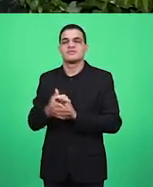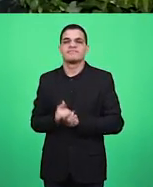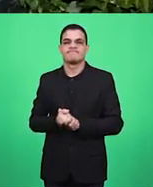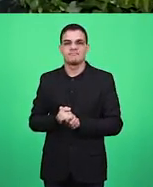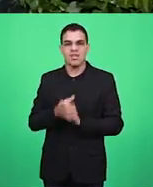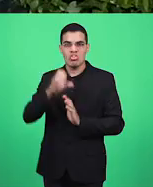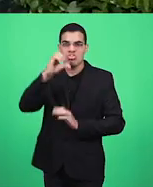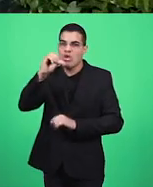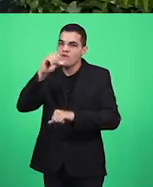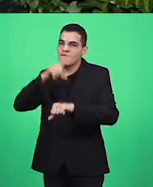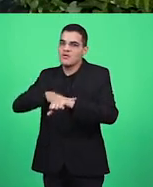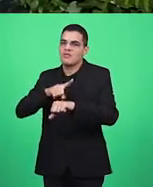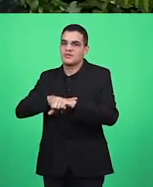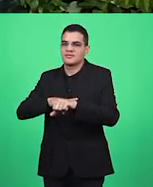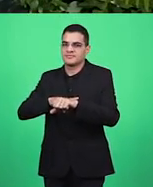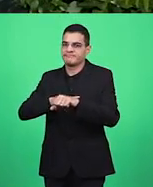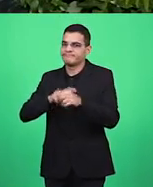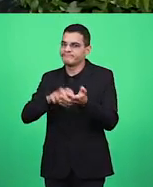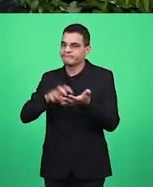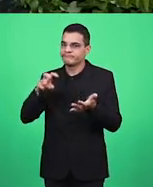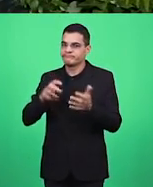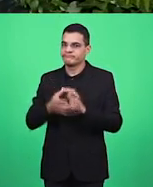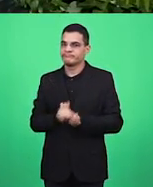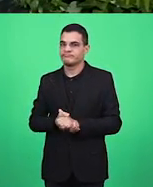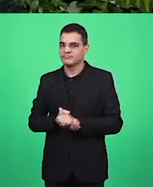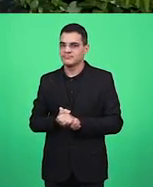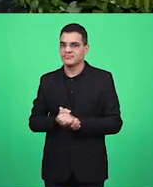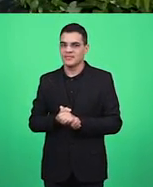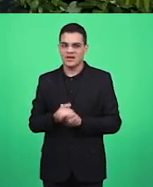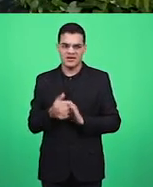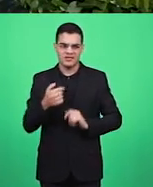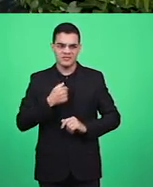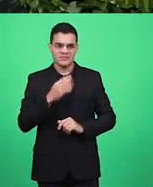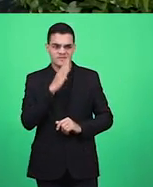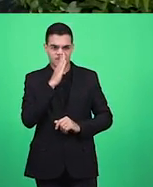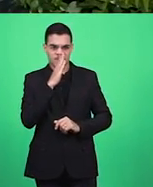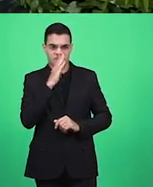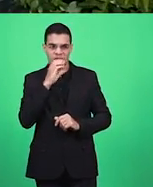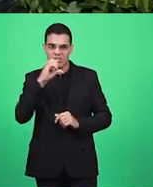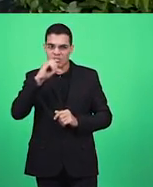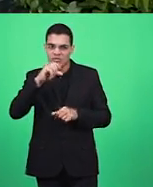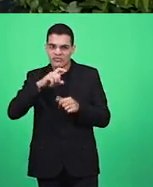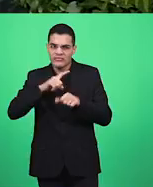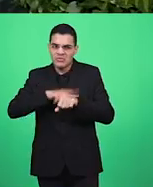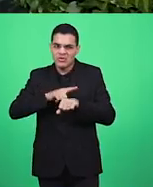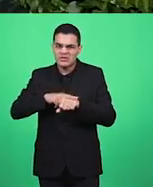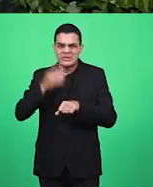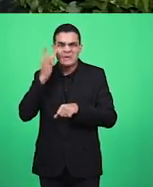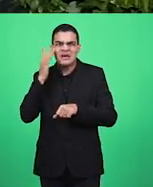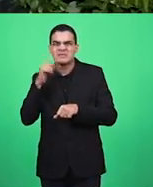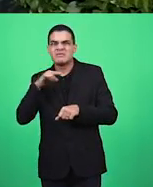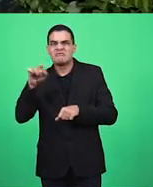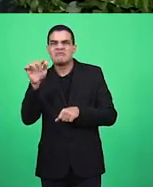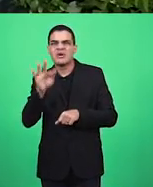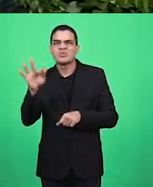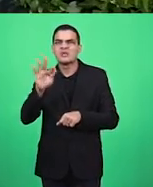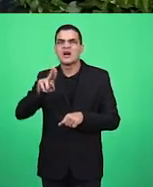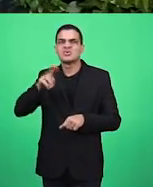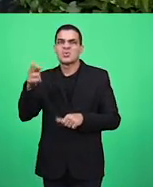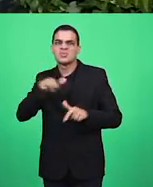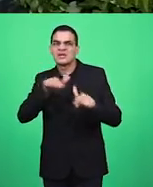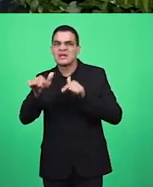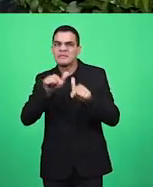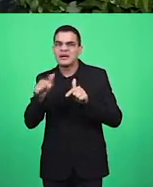в 9 утра. В 9 утра. Я говорю, 9 утра мне надо на факультет идти, занятия